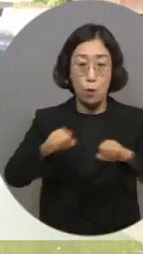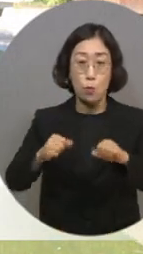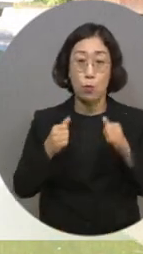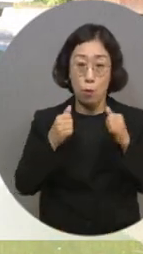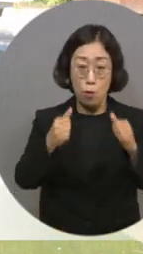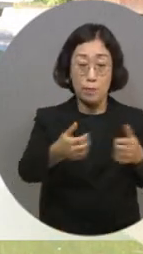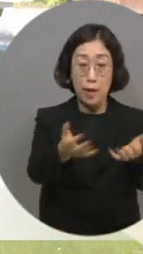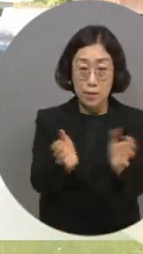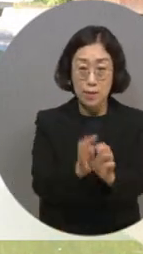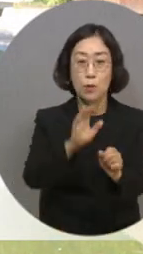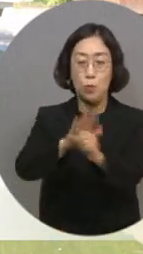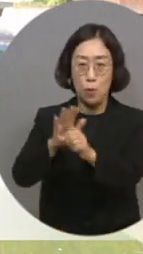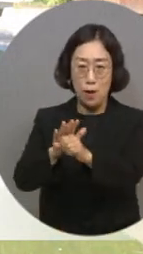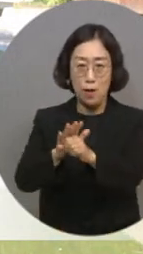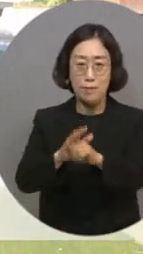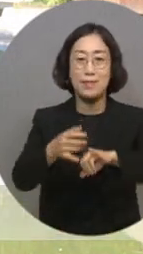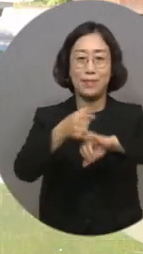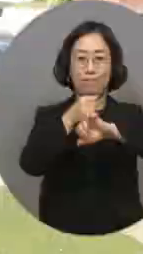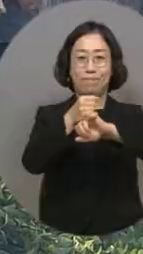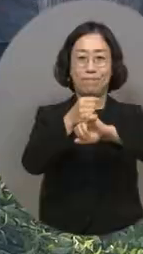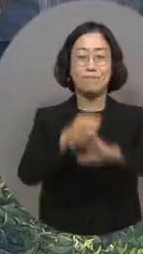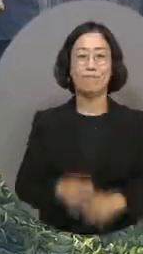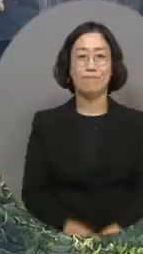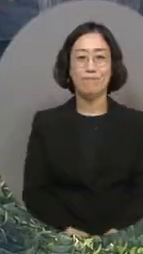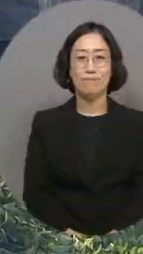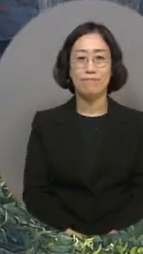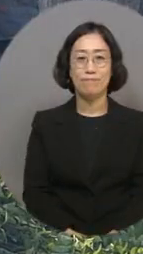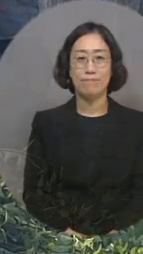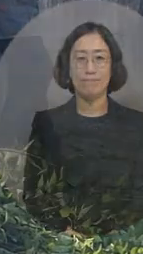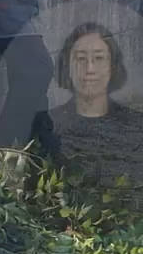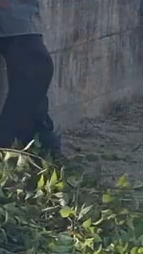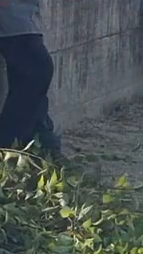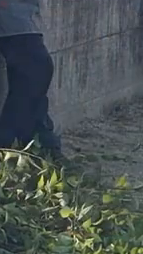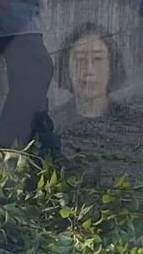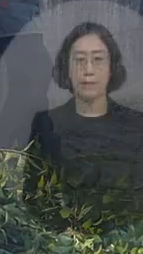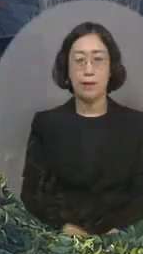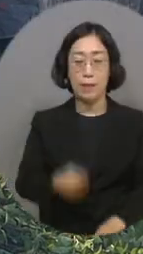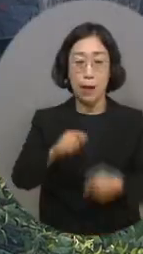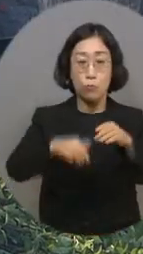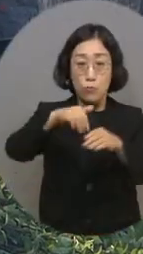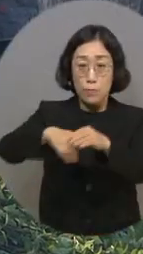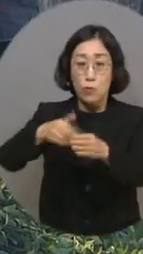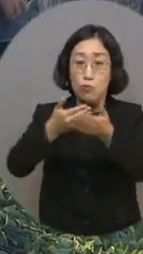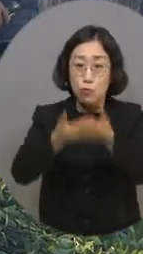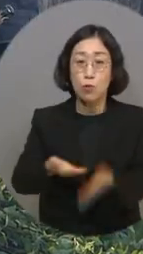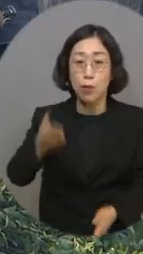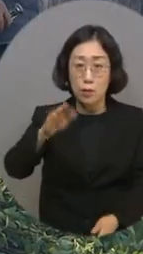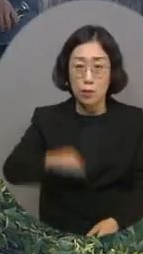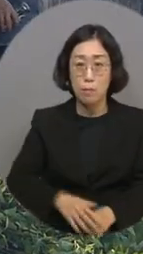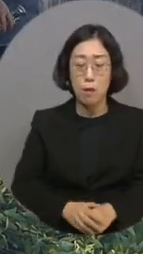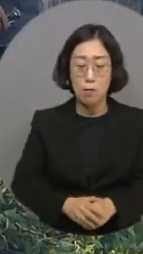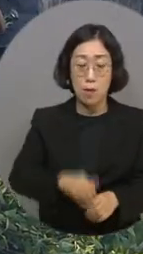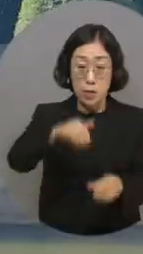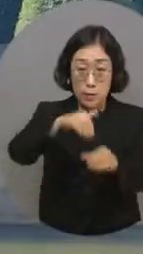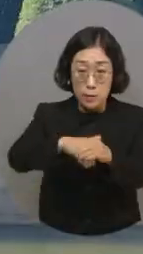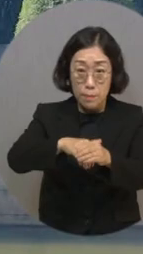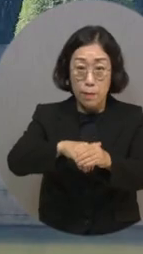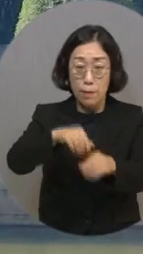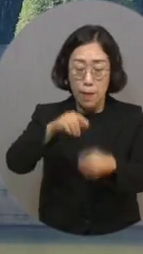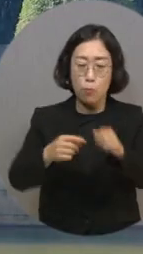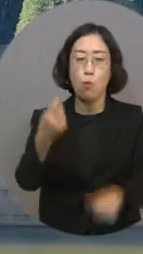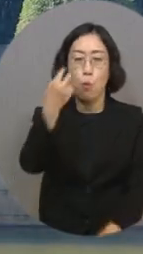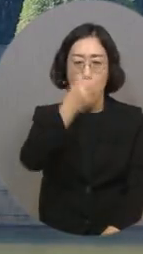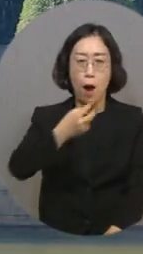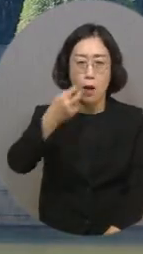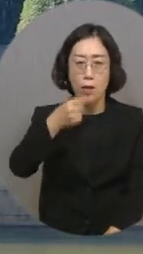단체들을 잘 돕도록 그렇게 하겠습니다. 나무를 심는 것도 중요하지만 식재된 수목을